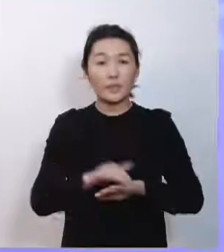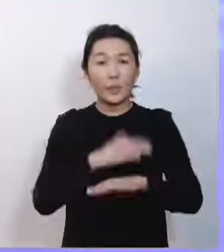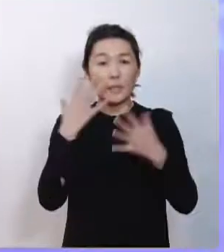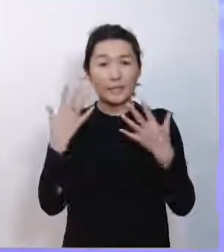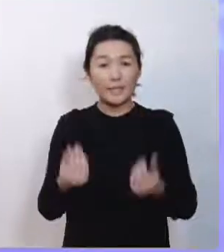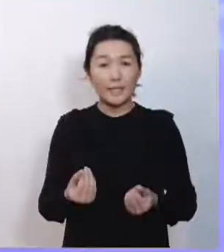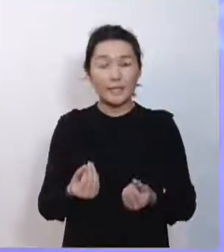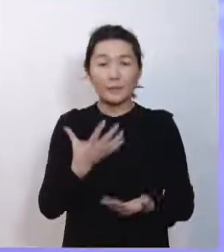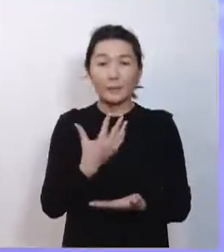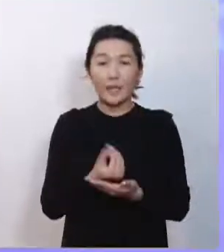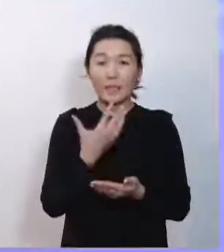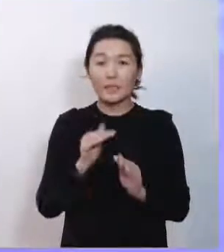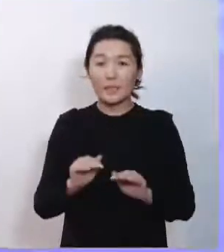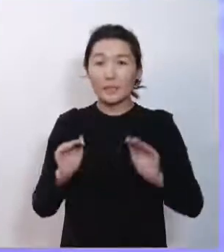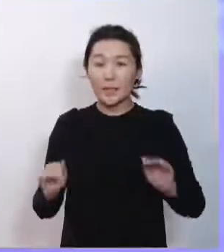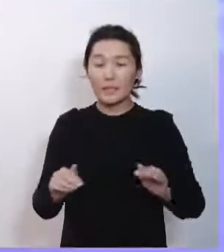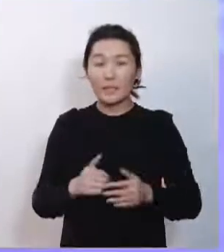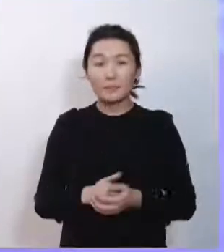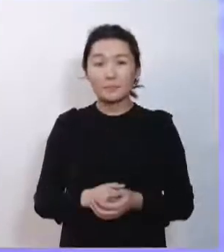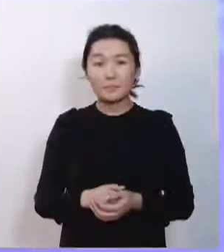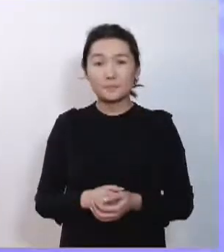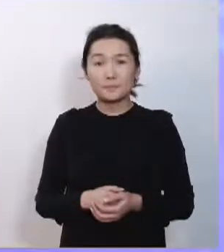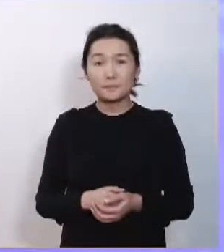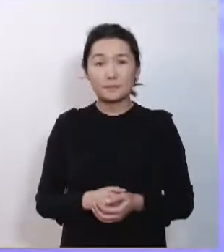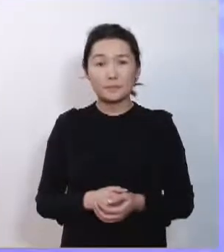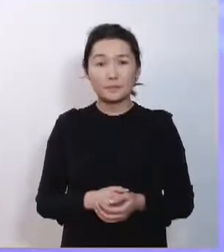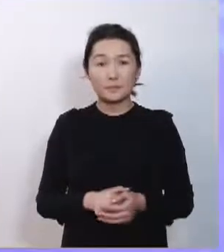Добрый день, дорогие ребята!